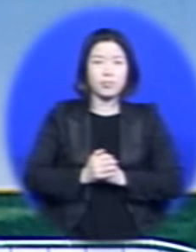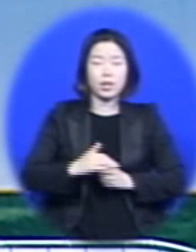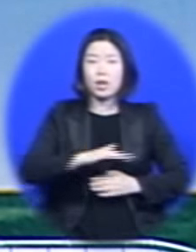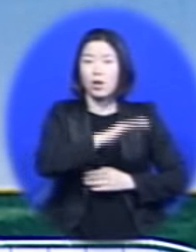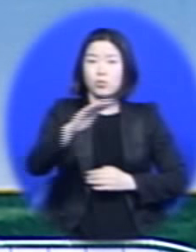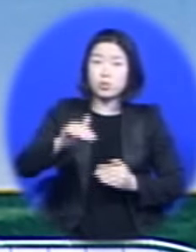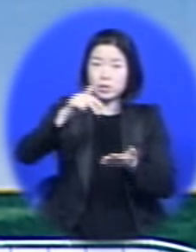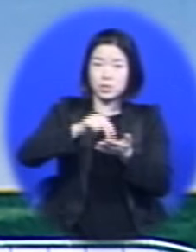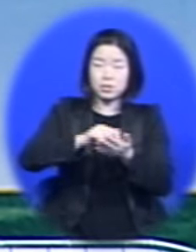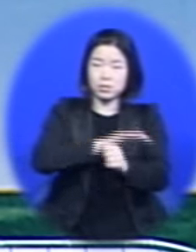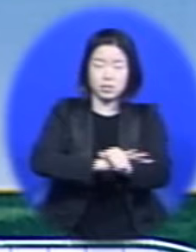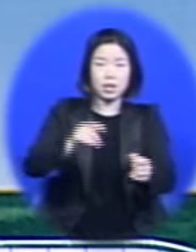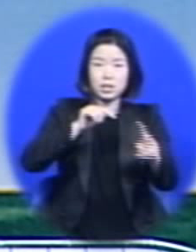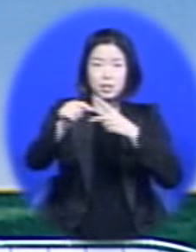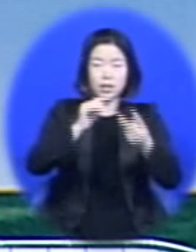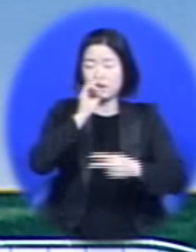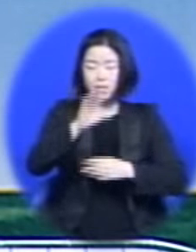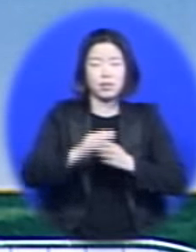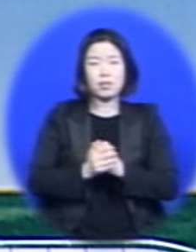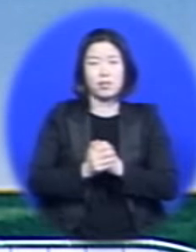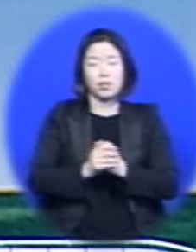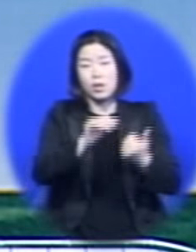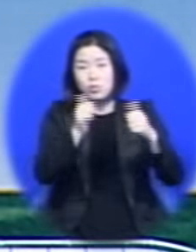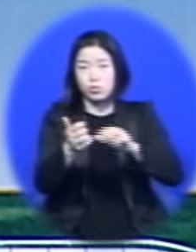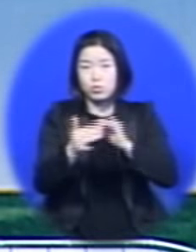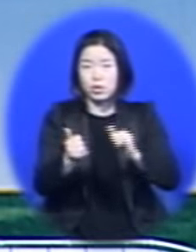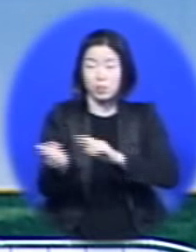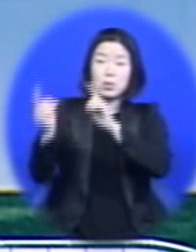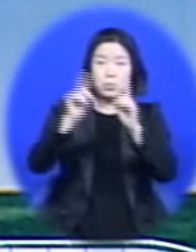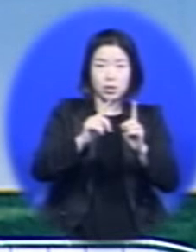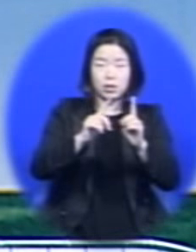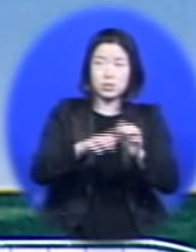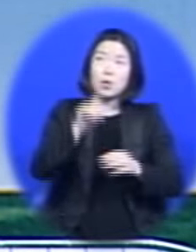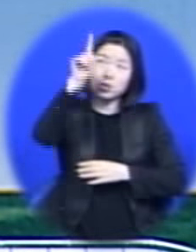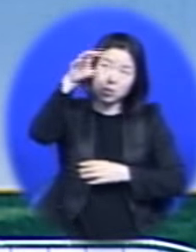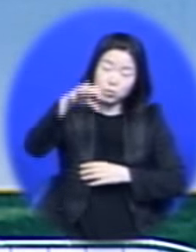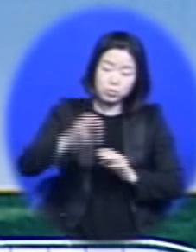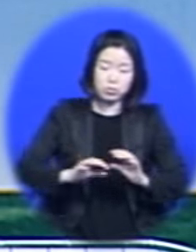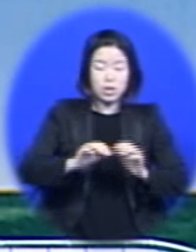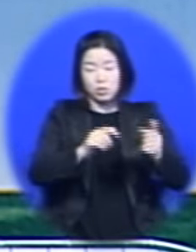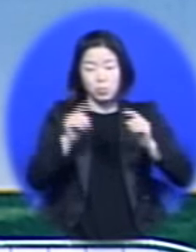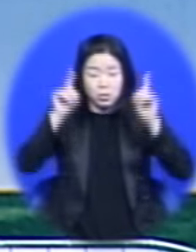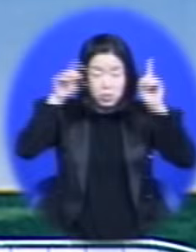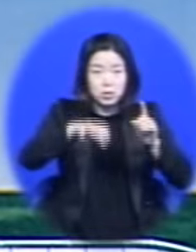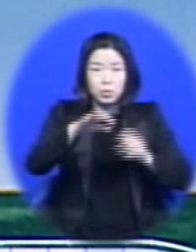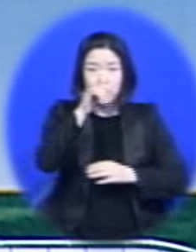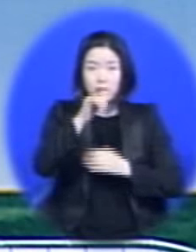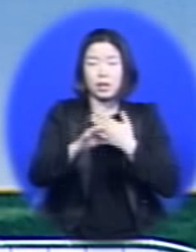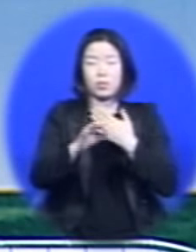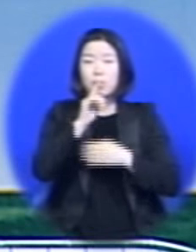우리로서는 잘 이해가 안 되는 일입니다. 아, 죽은 사람이 살아나서 천국과 지옥이 있다고 이야기하면